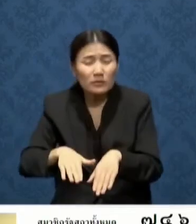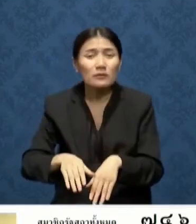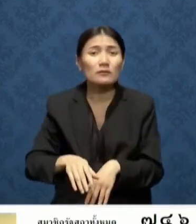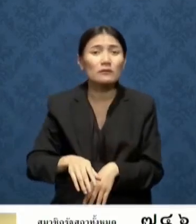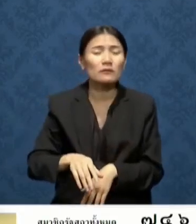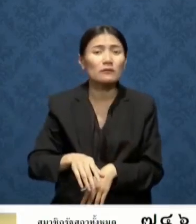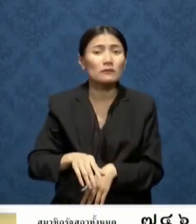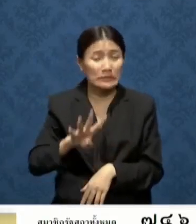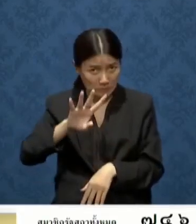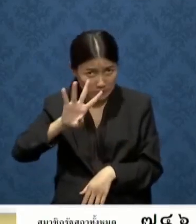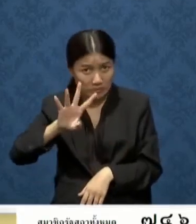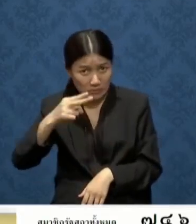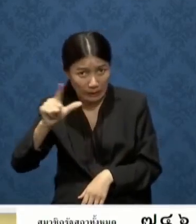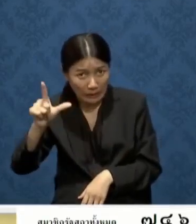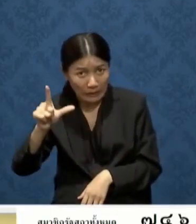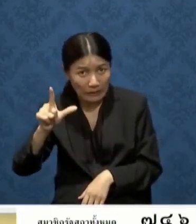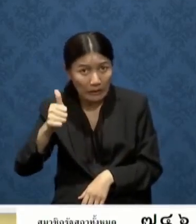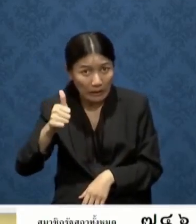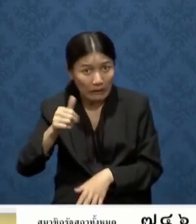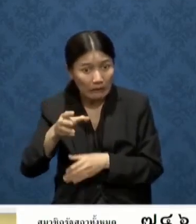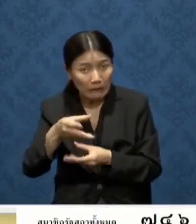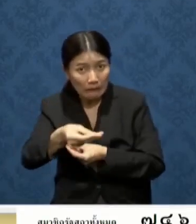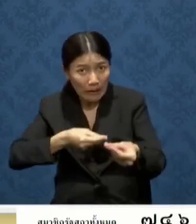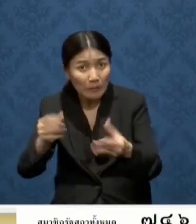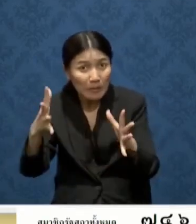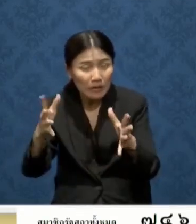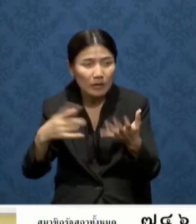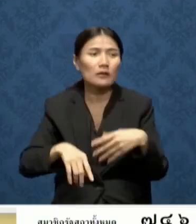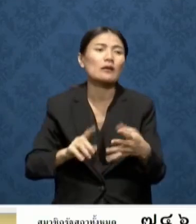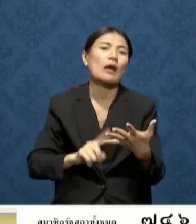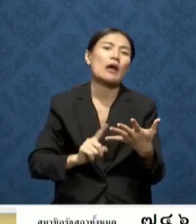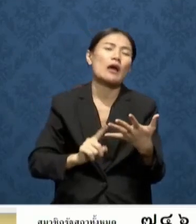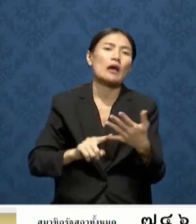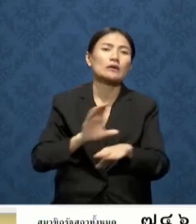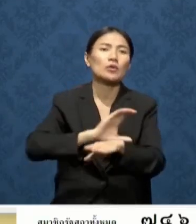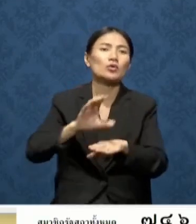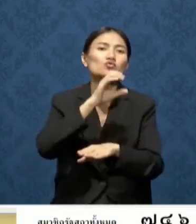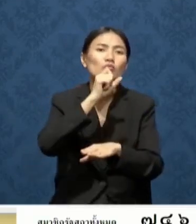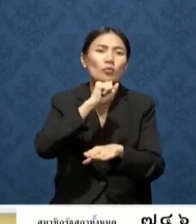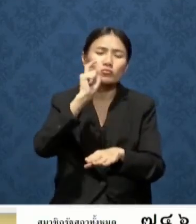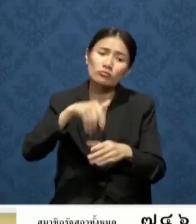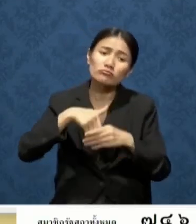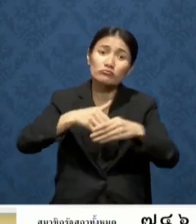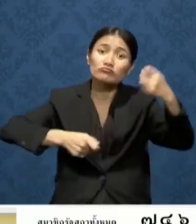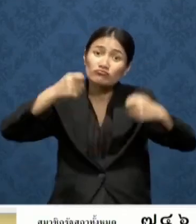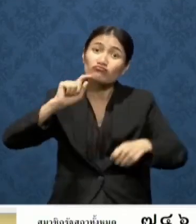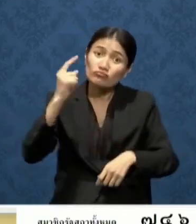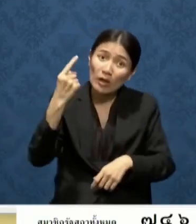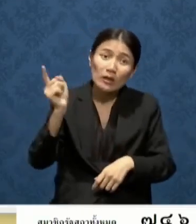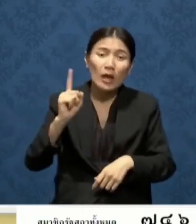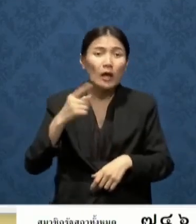เพิ่มข้อที่ 5 สายสีส้ม ตกลงทจะประมูลใหม่หรอป่อยให้มนไหไปแบบมส่วต่าง 68,